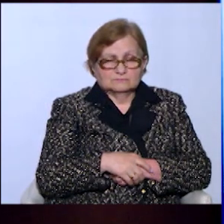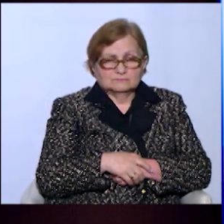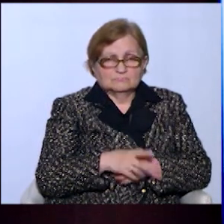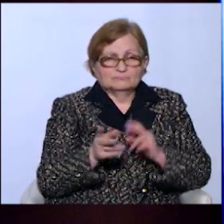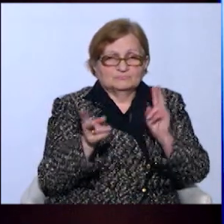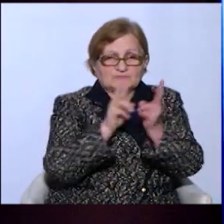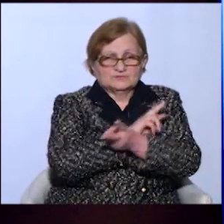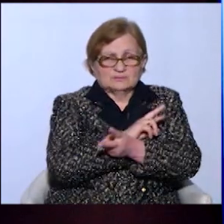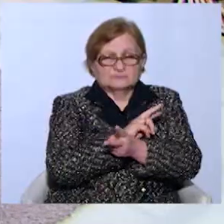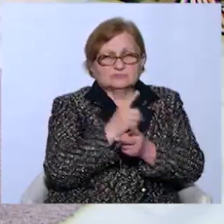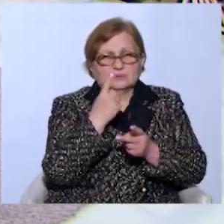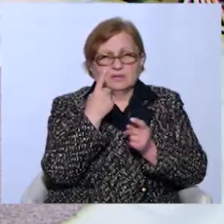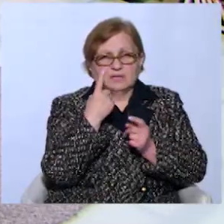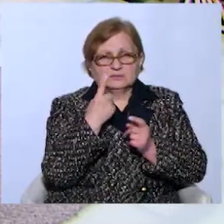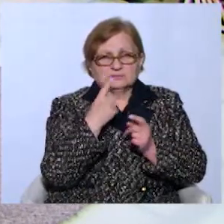შევცვლი 1 ცალი